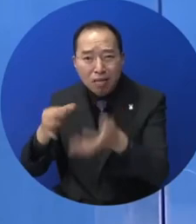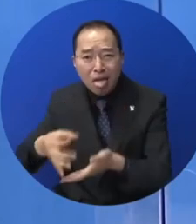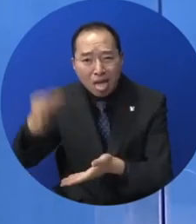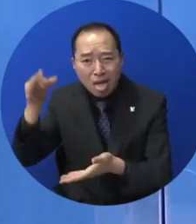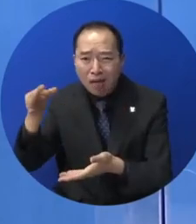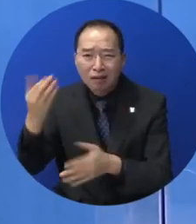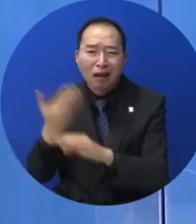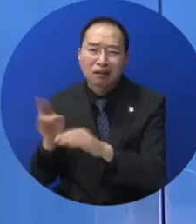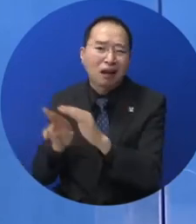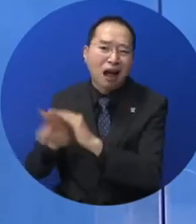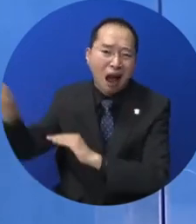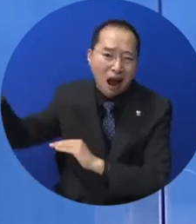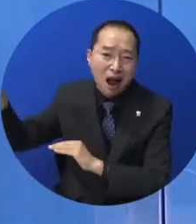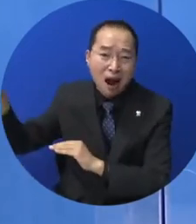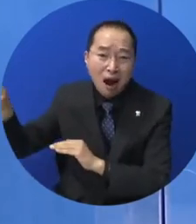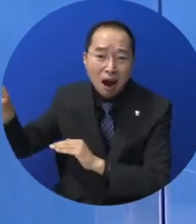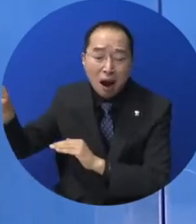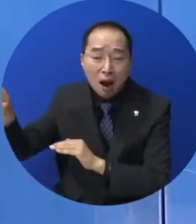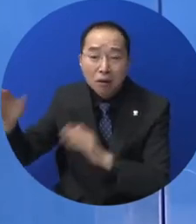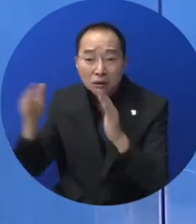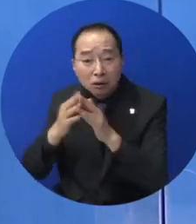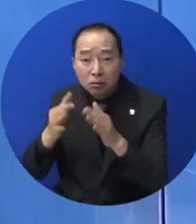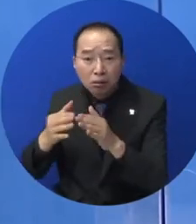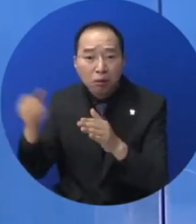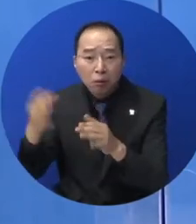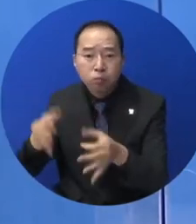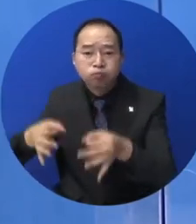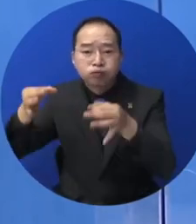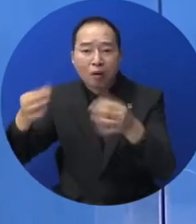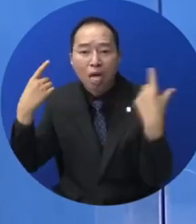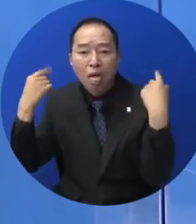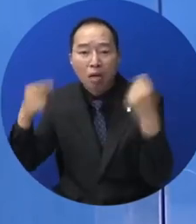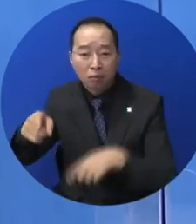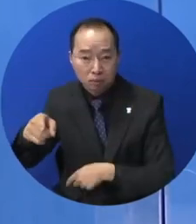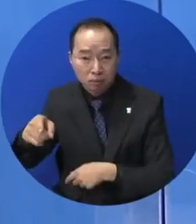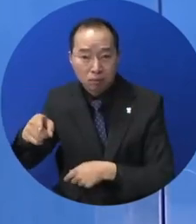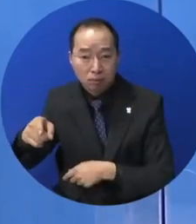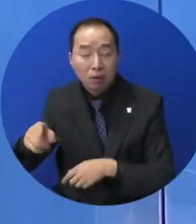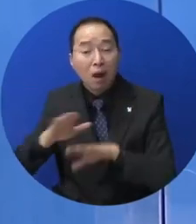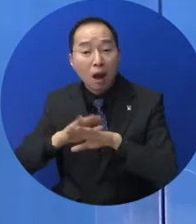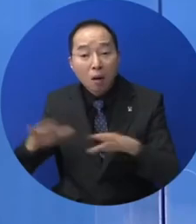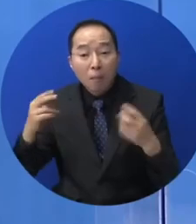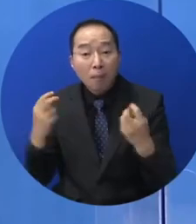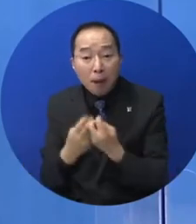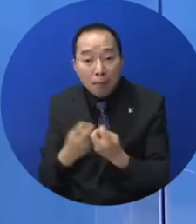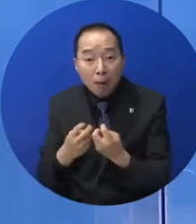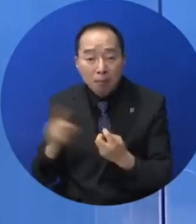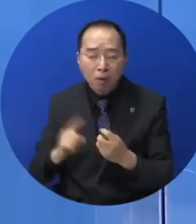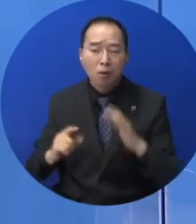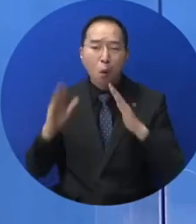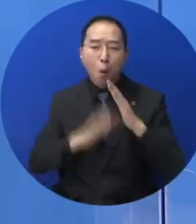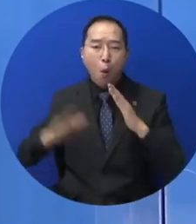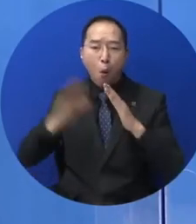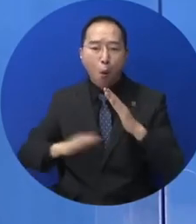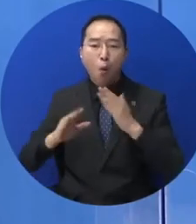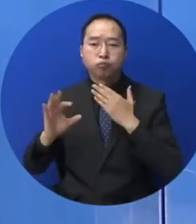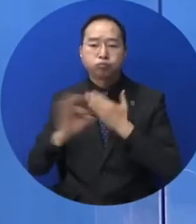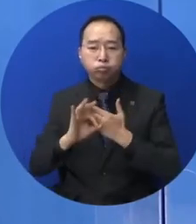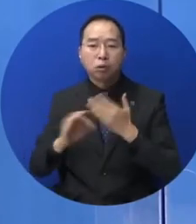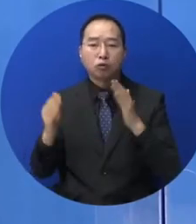안정되지 않았습니다. 저는 그래서 서울시 문제를 근본적으로 해결하는 데 있어서는 공공주택의 대량 보급을